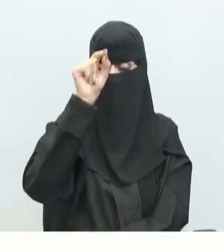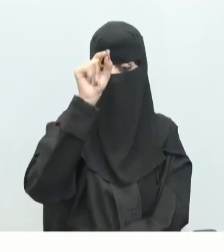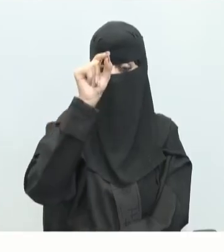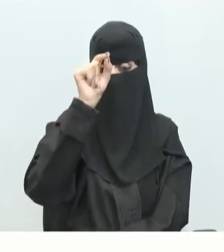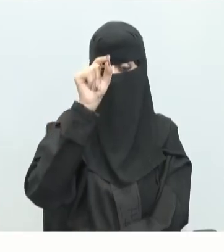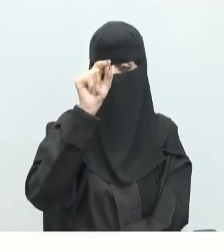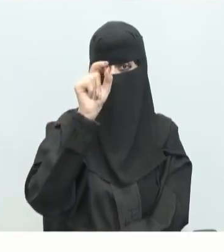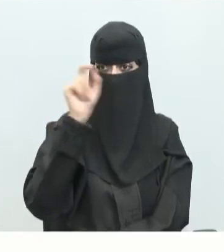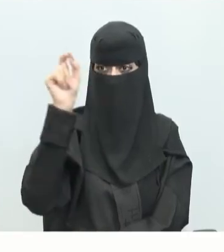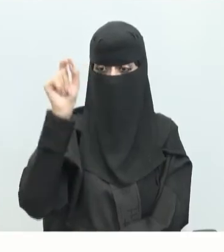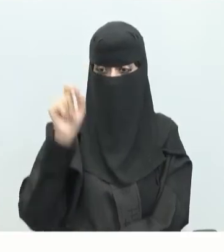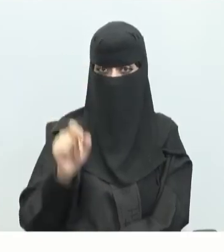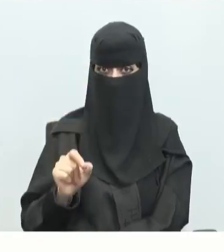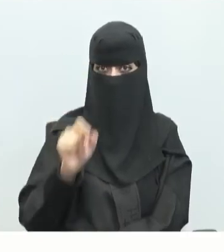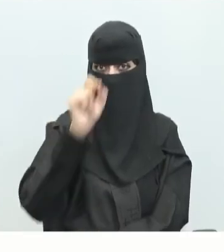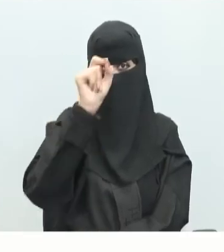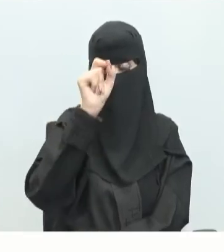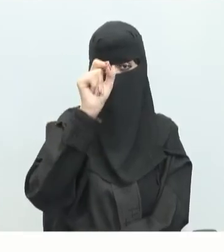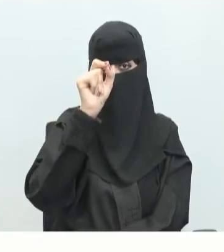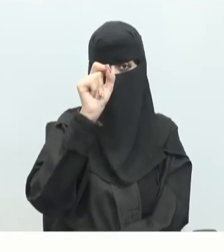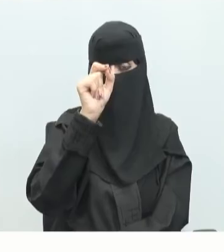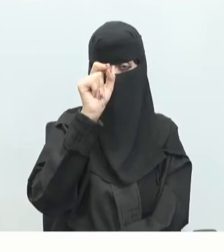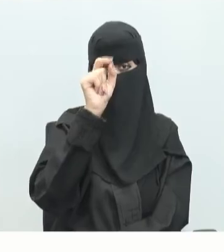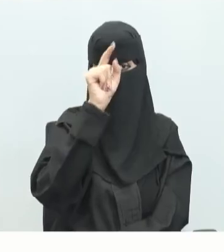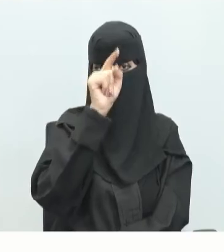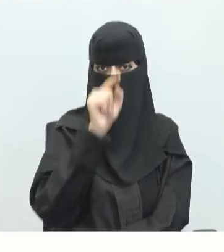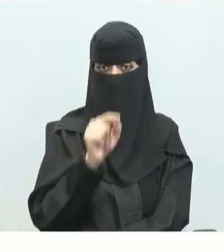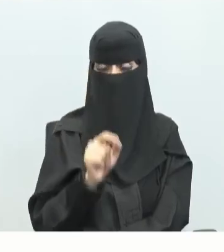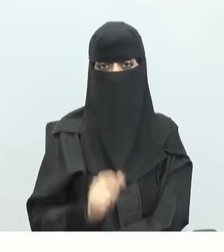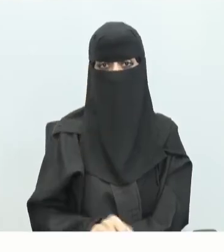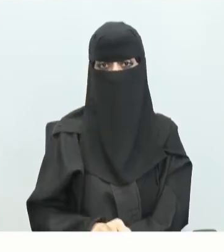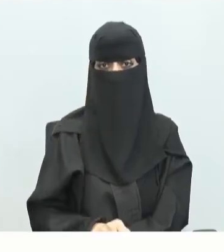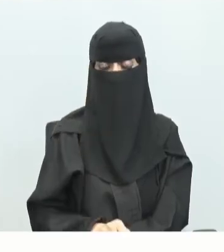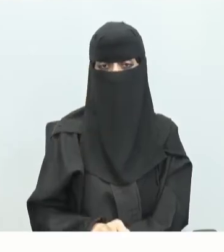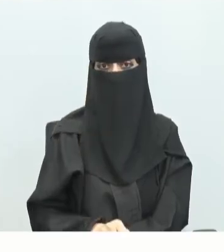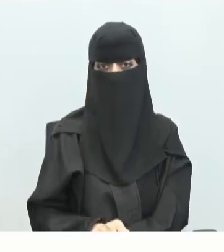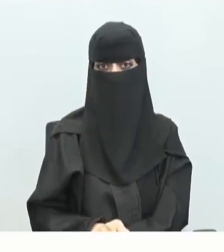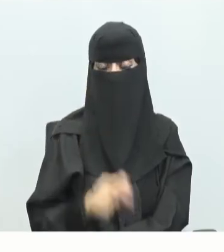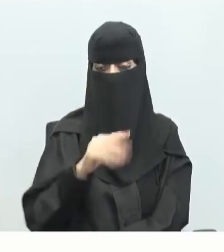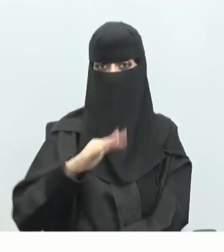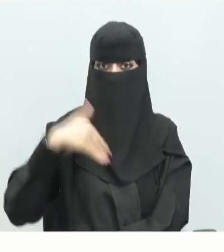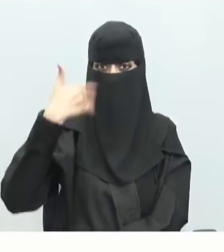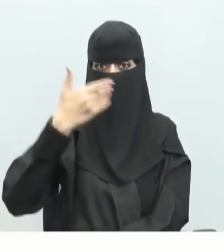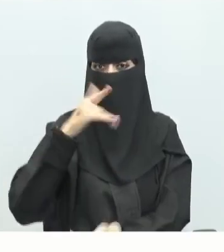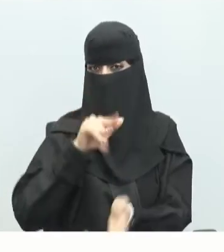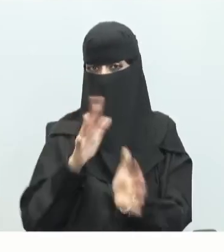الى اعلى اذا هنا العدد ماذا سبعه العدد سبعه